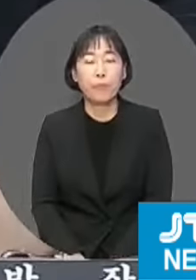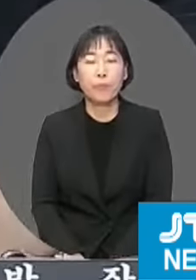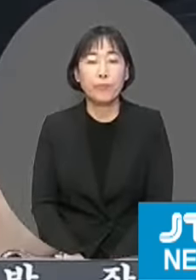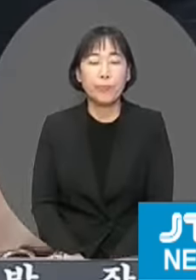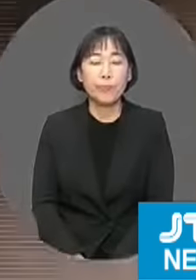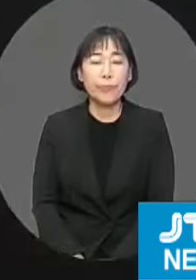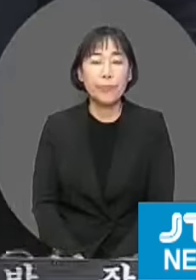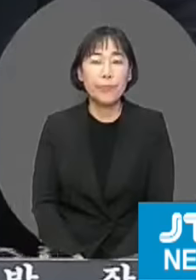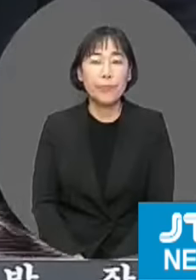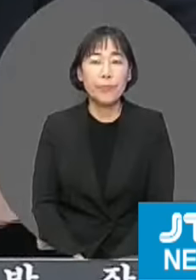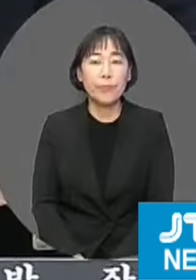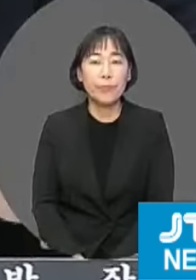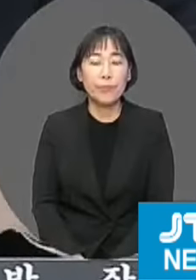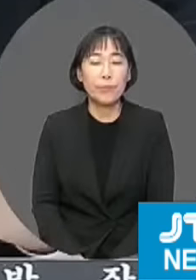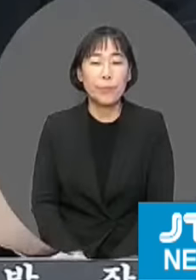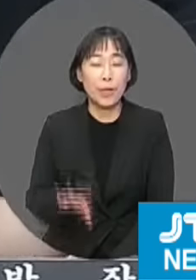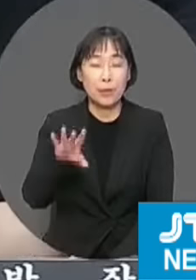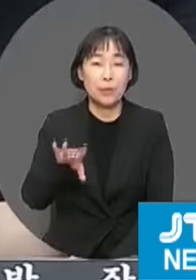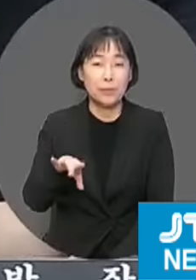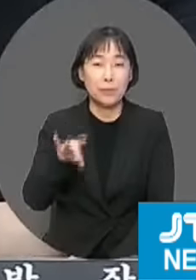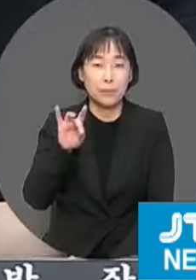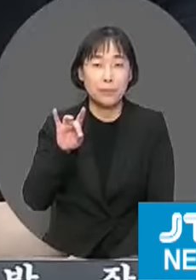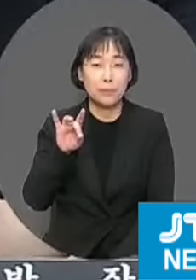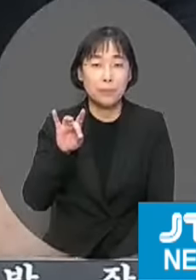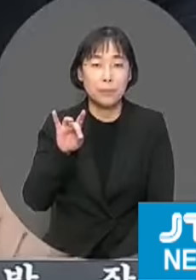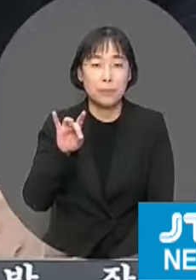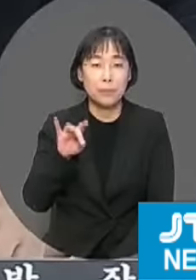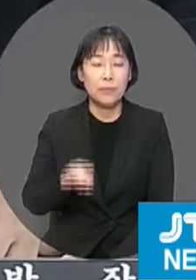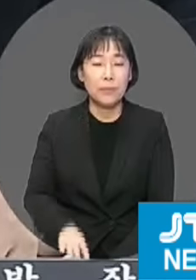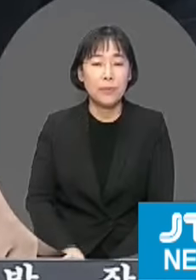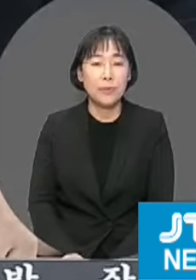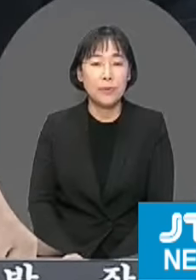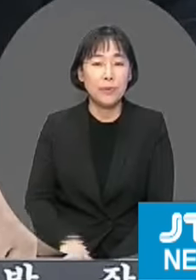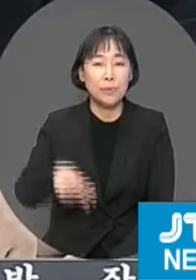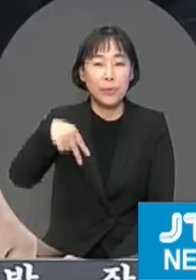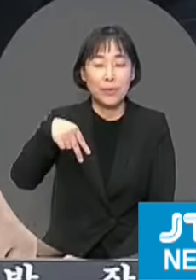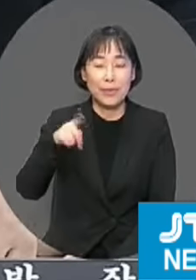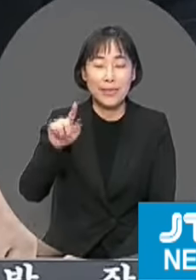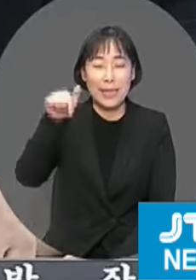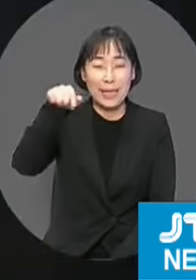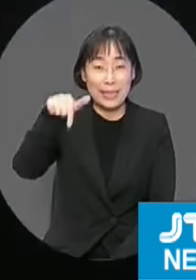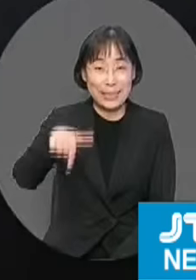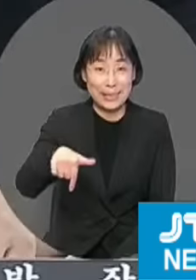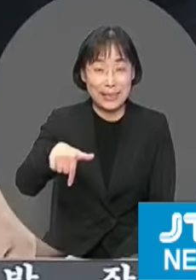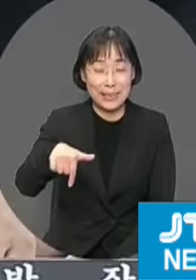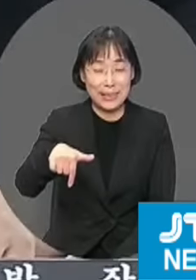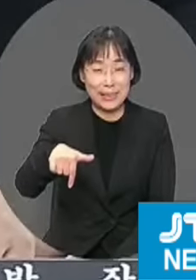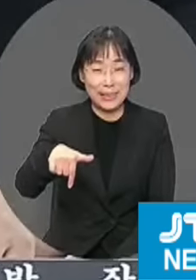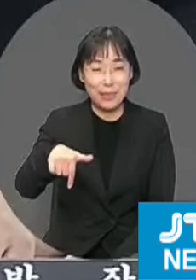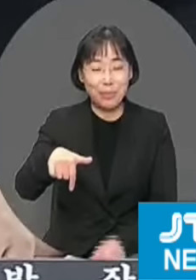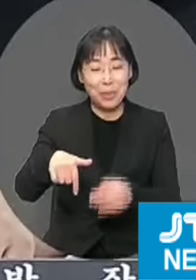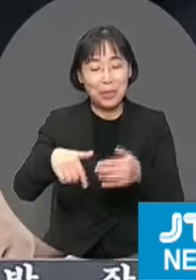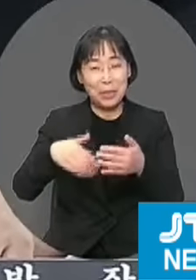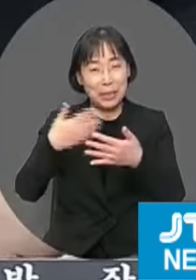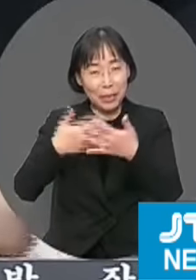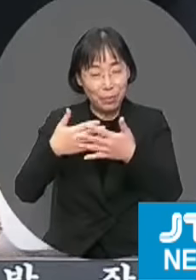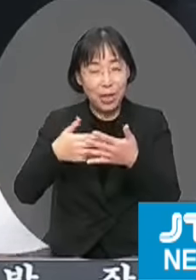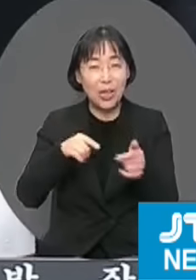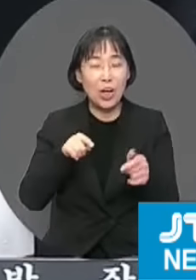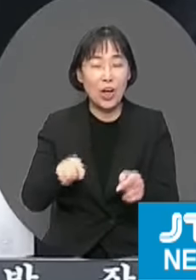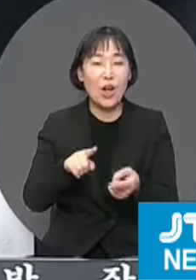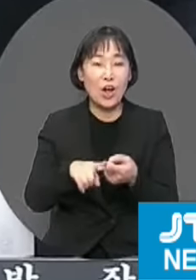것 같지만은 먼저 그 사극 대하드라마 편성 같은 것들, 그러니까 공영성을 위해서 다른 방송사 하지 못하는 것들 해라가 첫